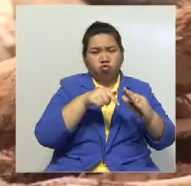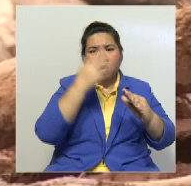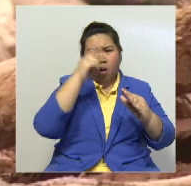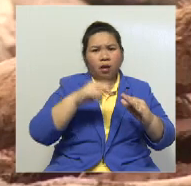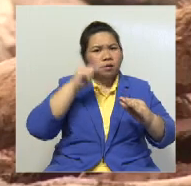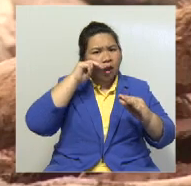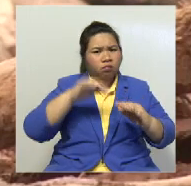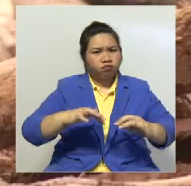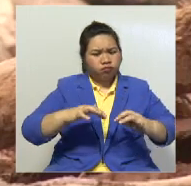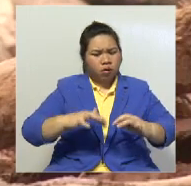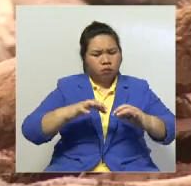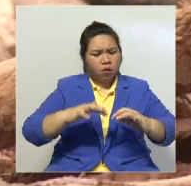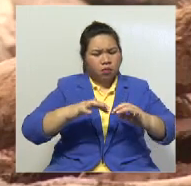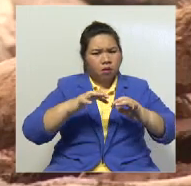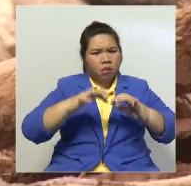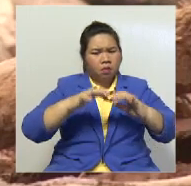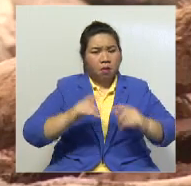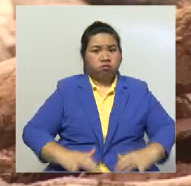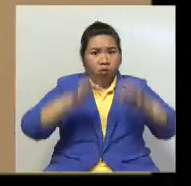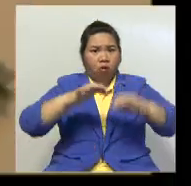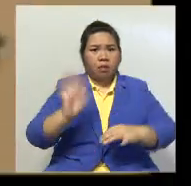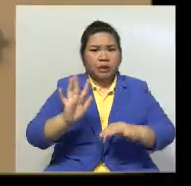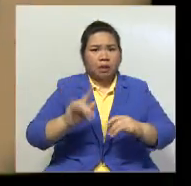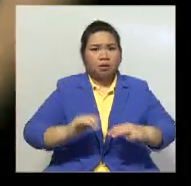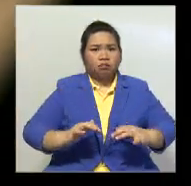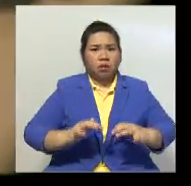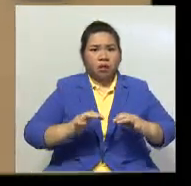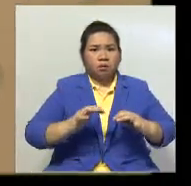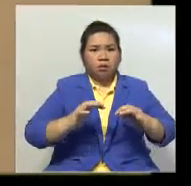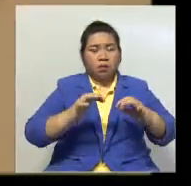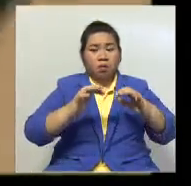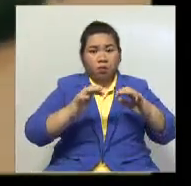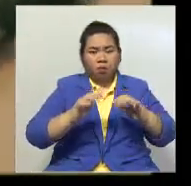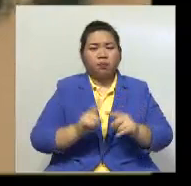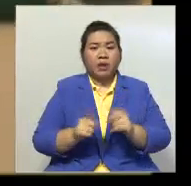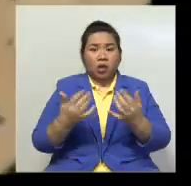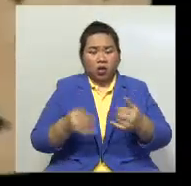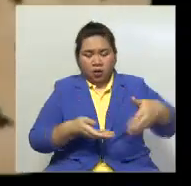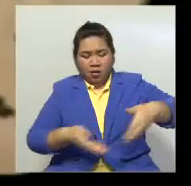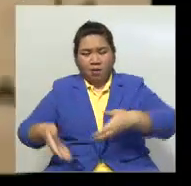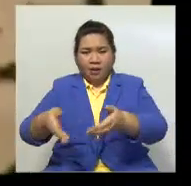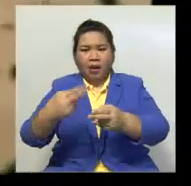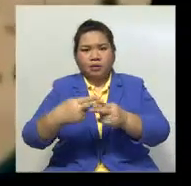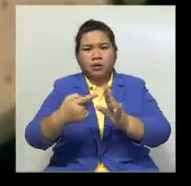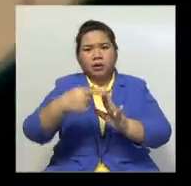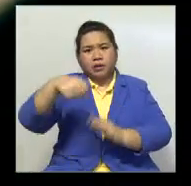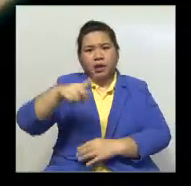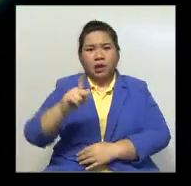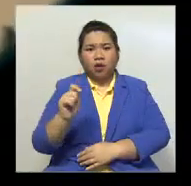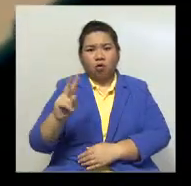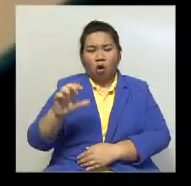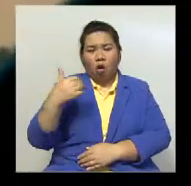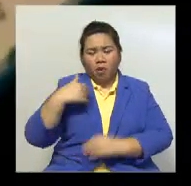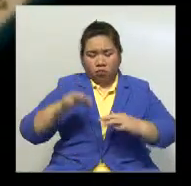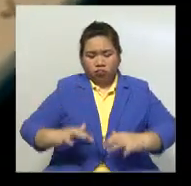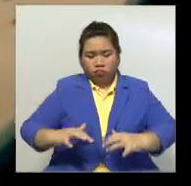ว่าระดับน้ำเนี่ยมันยังเพิ่มขึ้นแบบช้าๆคือค่อยๆเป็นค่อยๆไปอยู่โดยระดับน้ำในแม่น้ำเซกองในเมืองเสียมปังถ้าหากเ